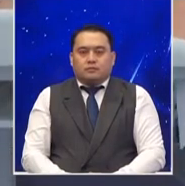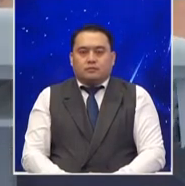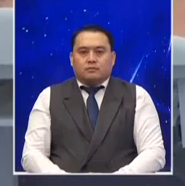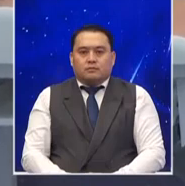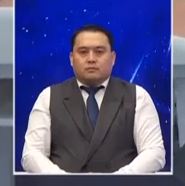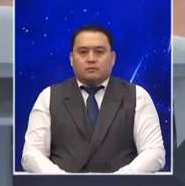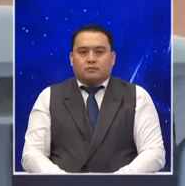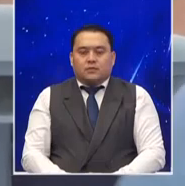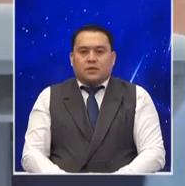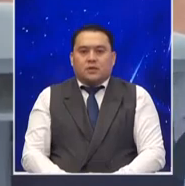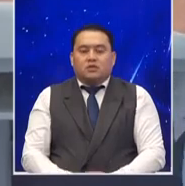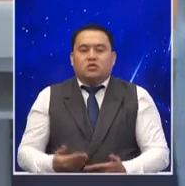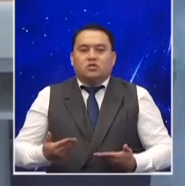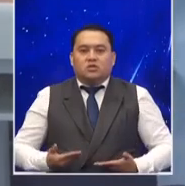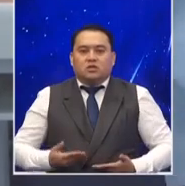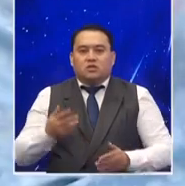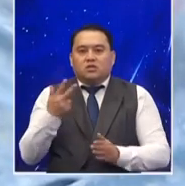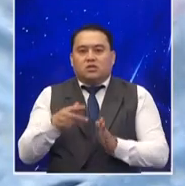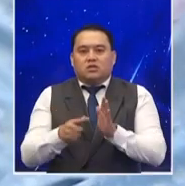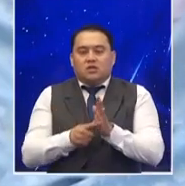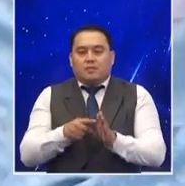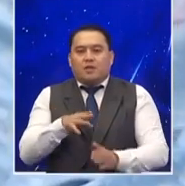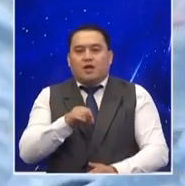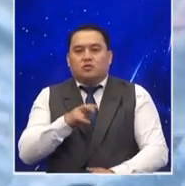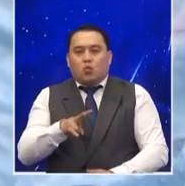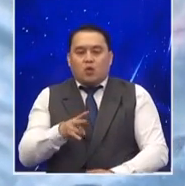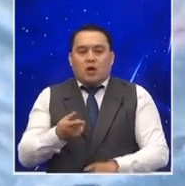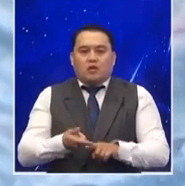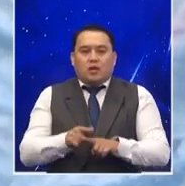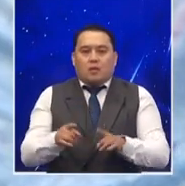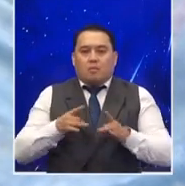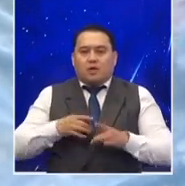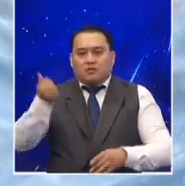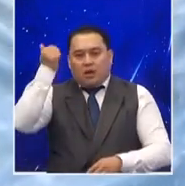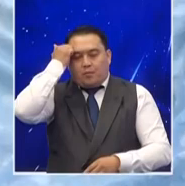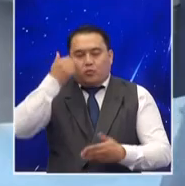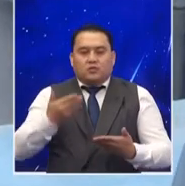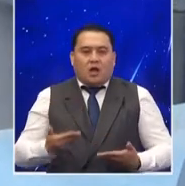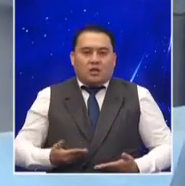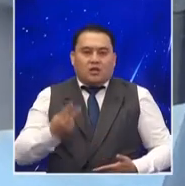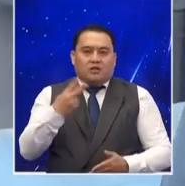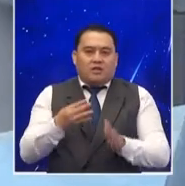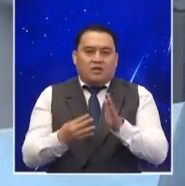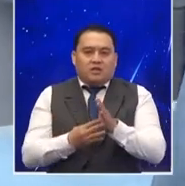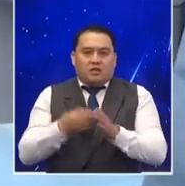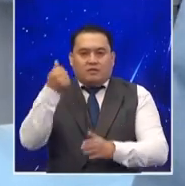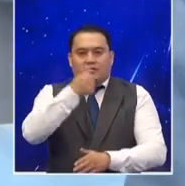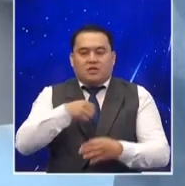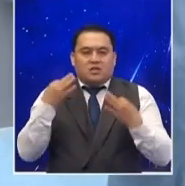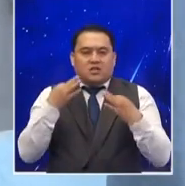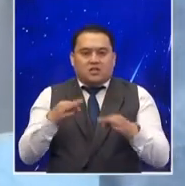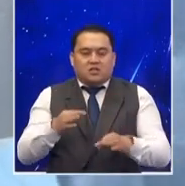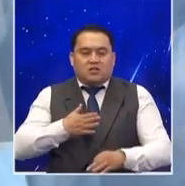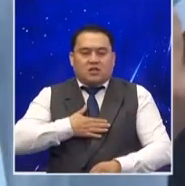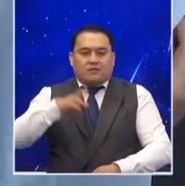Для жительницы Сарканского района 37-летней Назгуль Ергалиевой нынешний праздник запомнится на всю жизнь. В 29-ю годовщину независимости